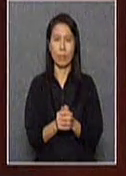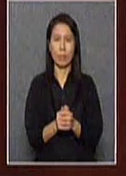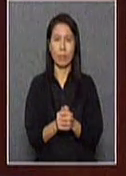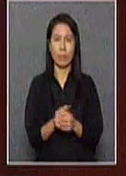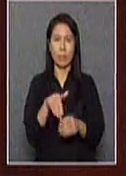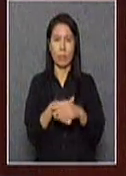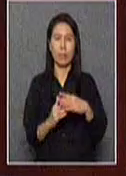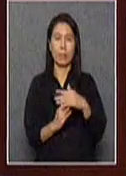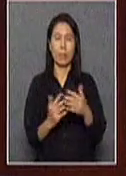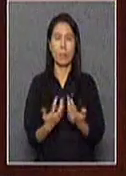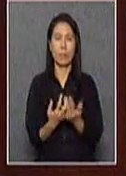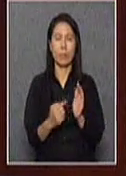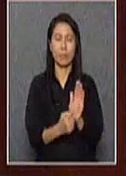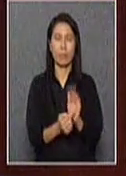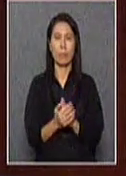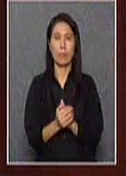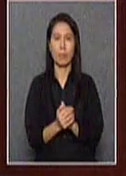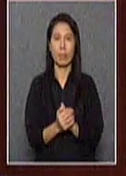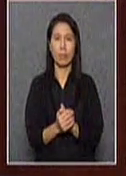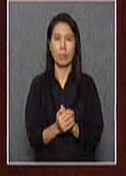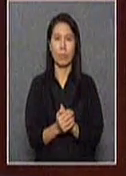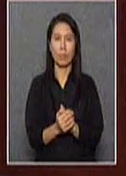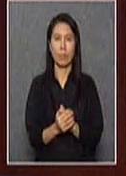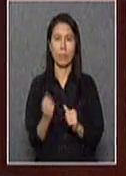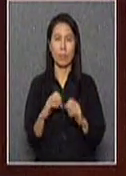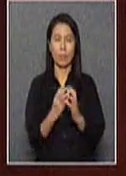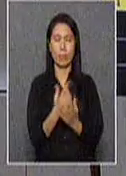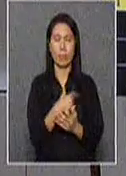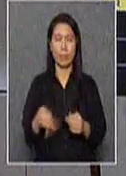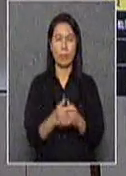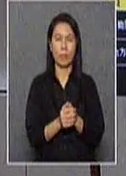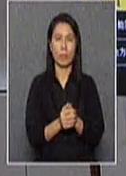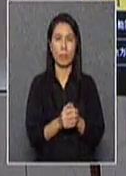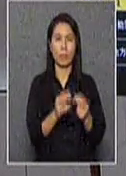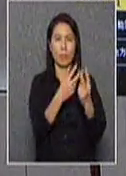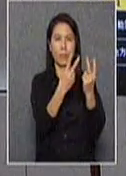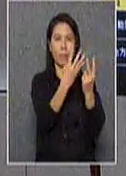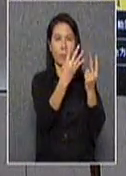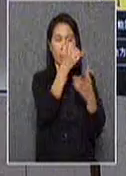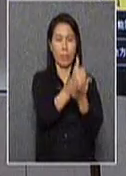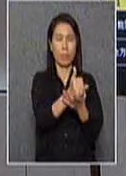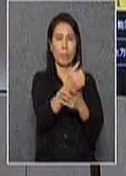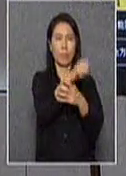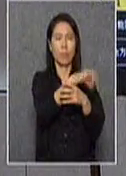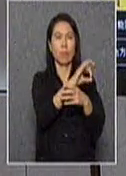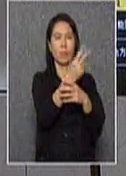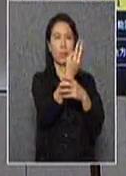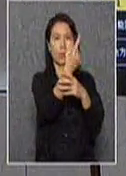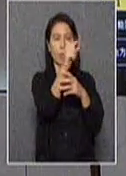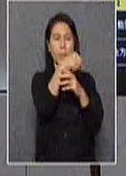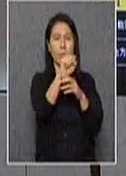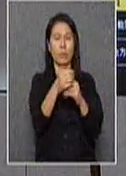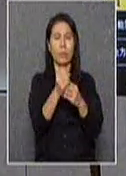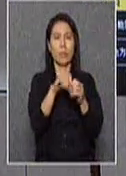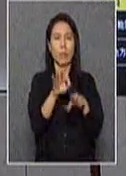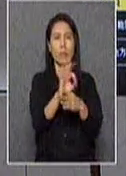現在停止表決，顯示結果。功能團體選舉產生的議員24位出席，沒有人贊成，21位反對，沒有人棄